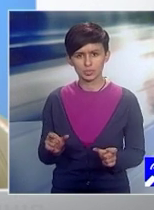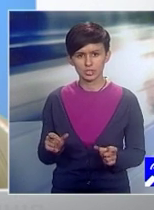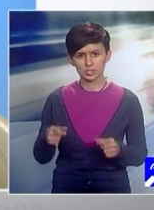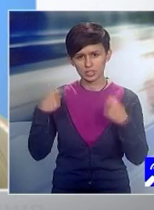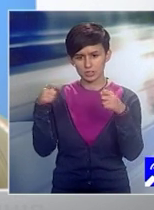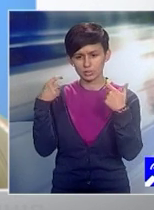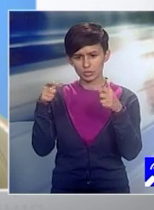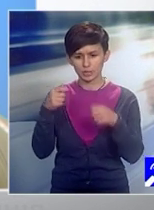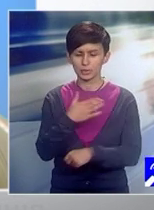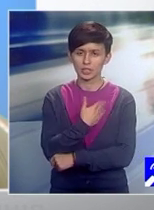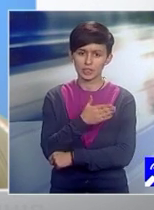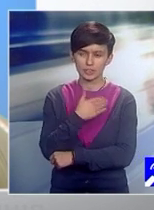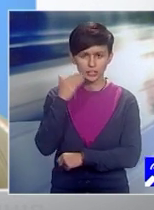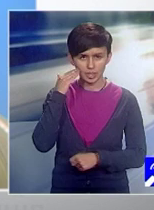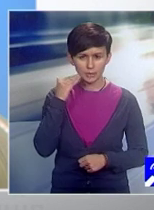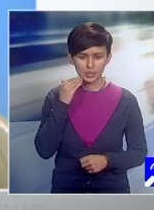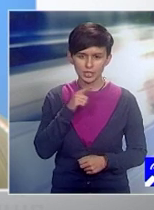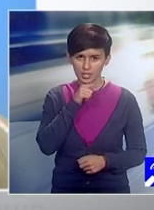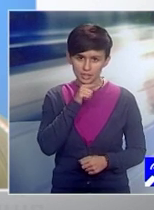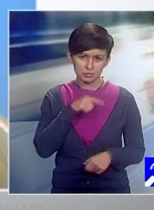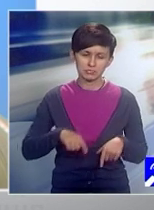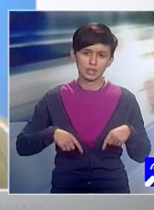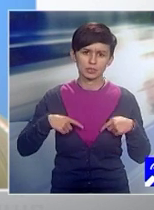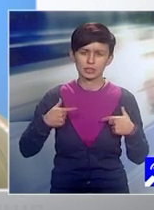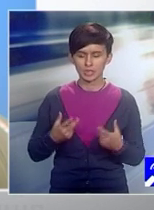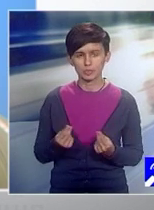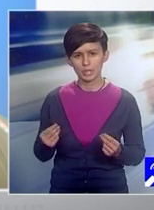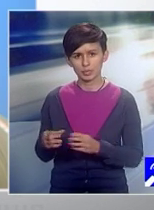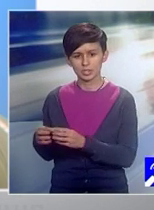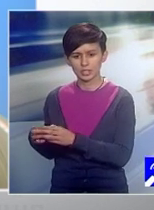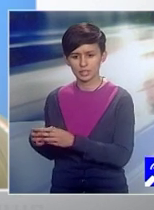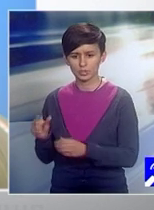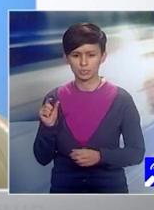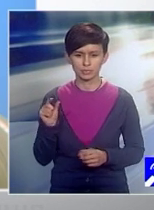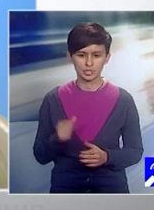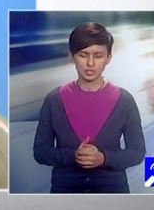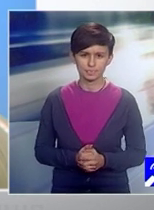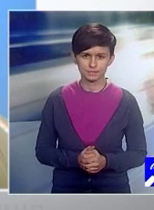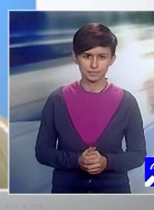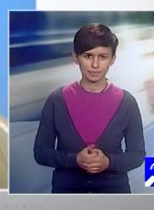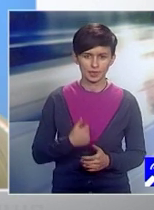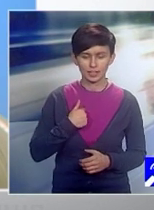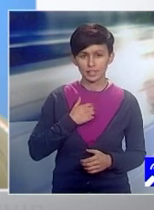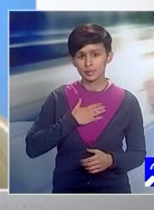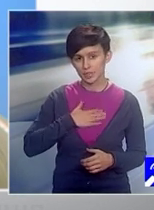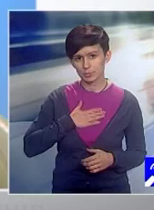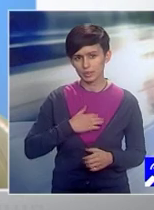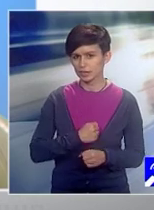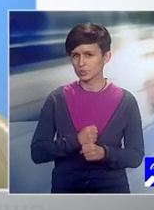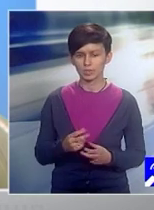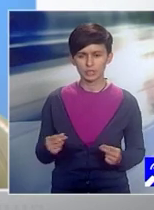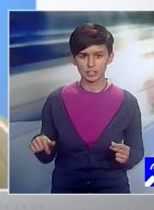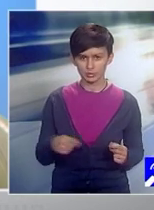național american unde trăiau diverse grupuri etnice de amerindieni. Mi-a plăcut foarte mult acest gen de proiect